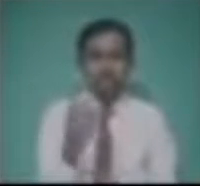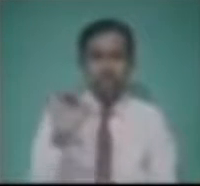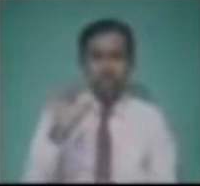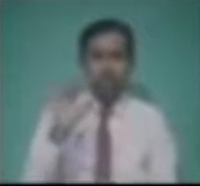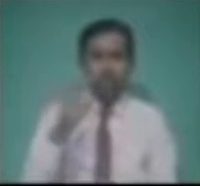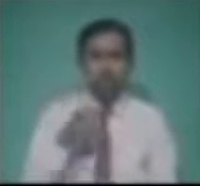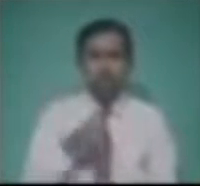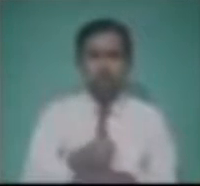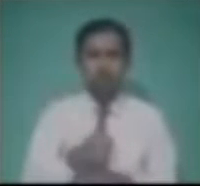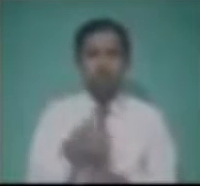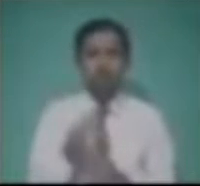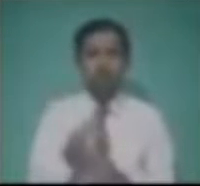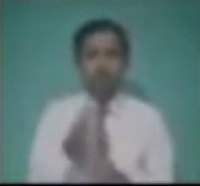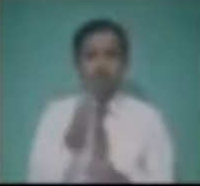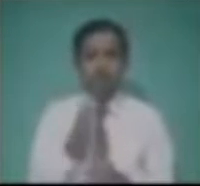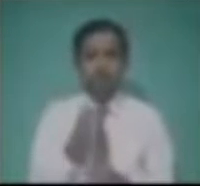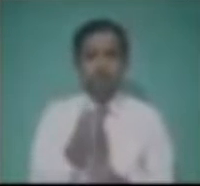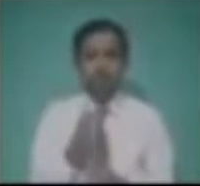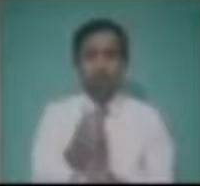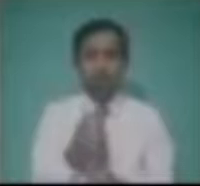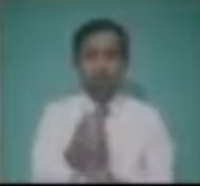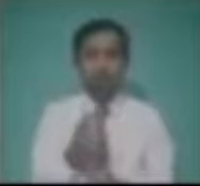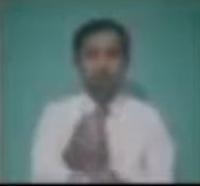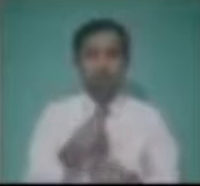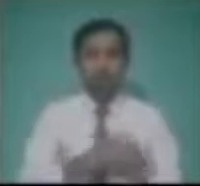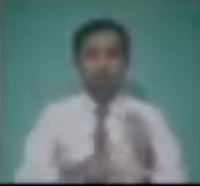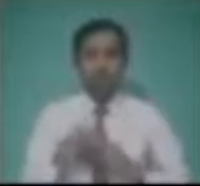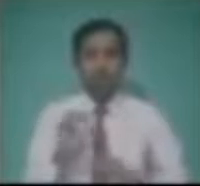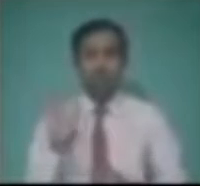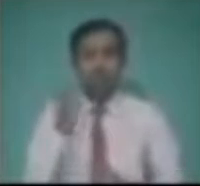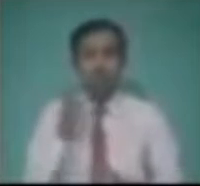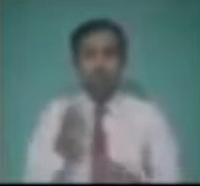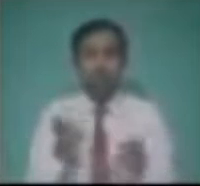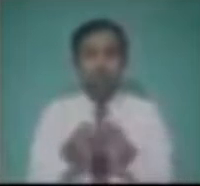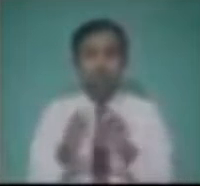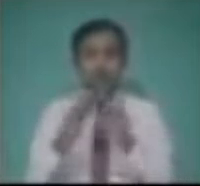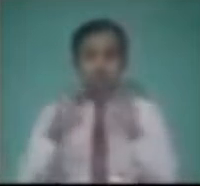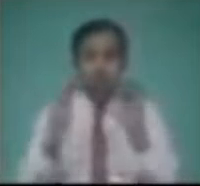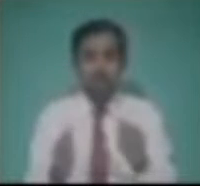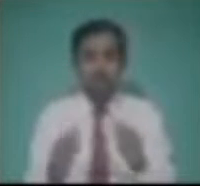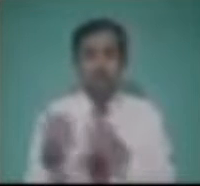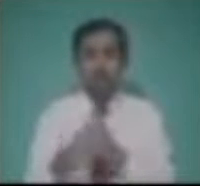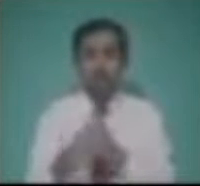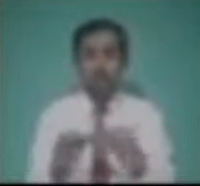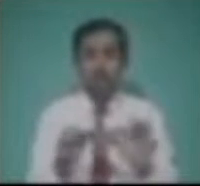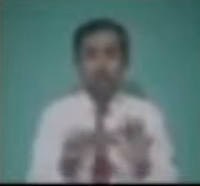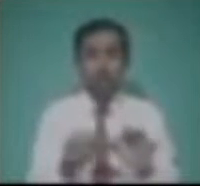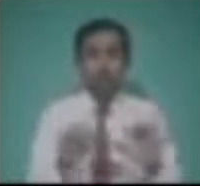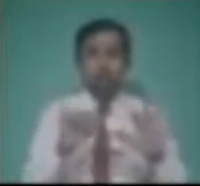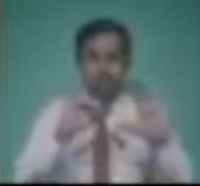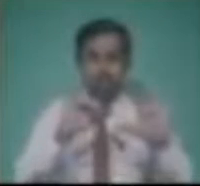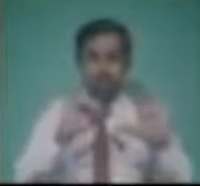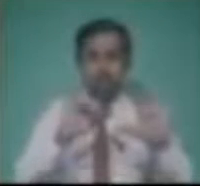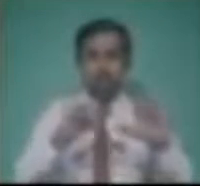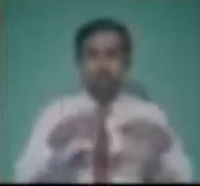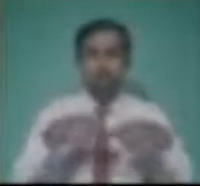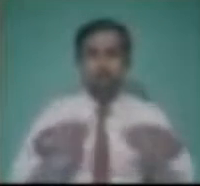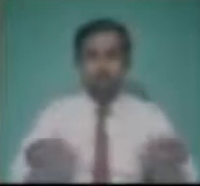2010 2015 රජයේ හිටපු ජනාධිපති එතුමාට පාවිච්චි කරන්න විශේෂ වෙසිකිලියක් හයි කරන්න බිලියන 6ක් මුදලක් වෙන්